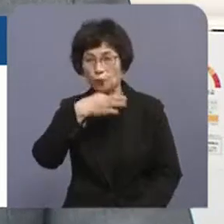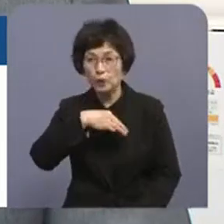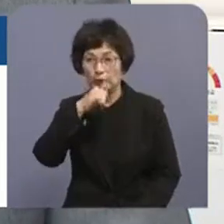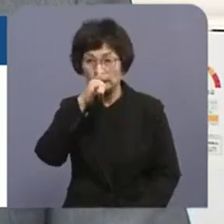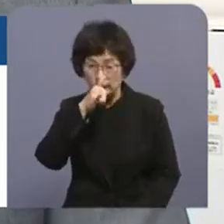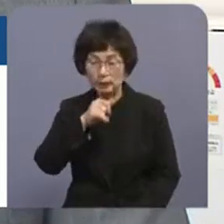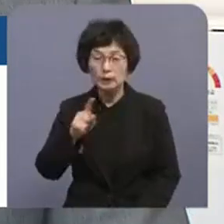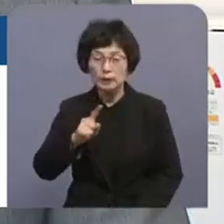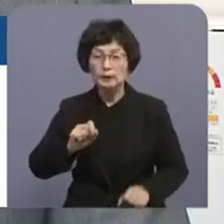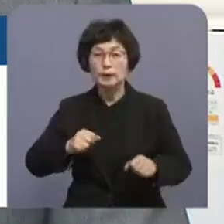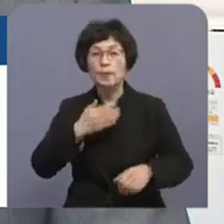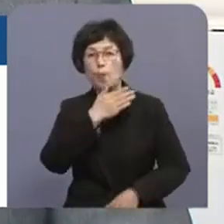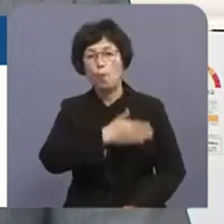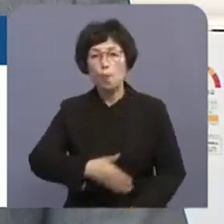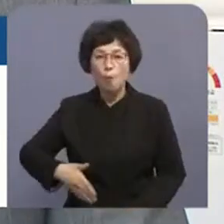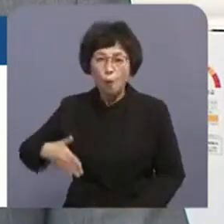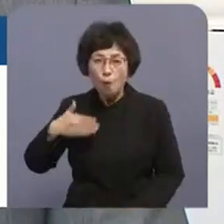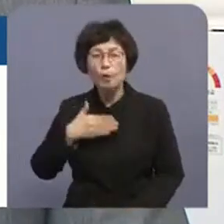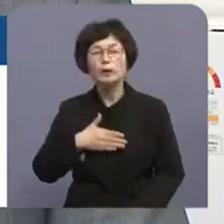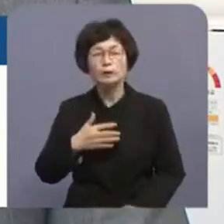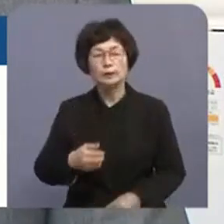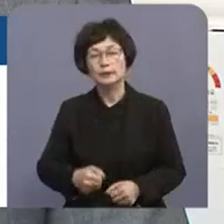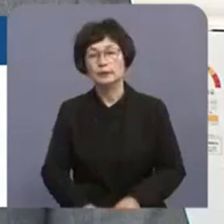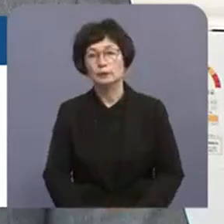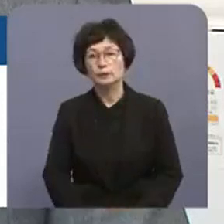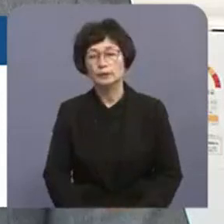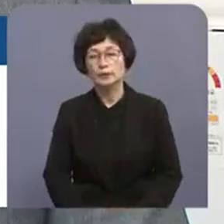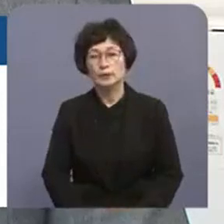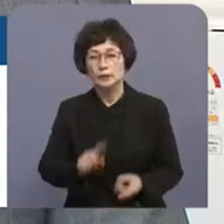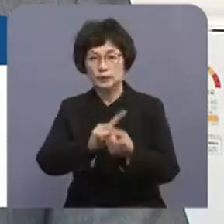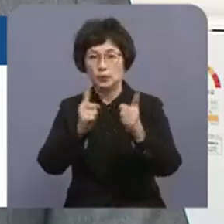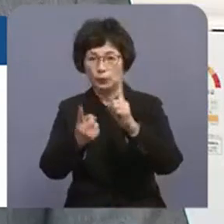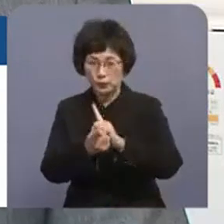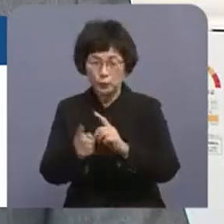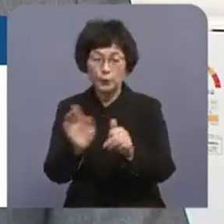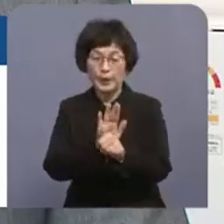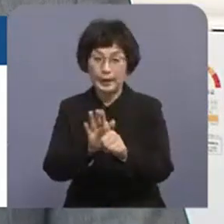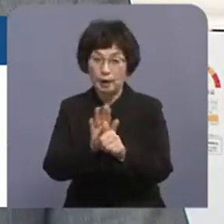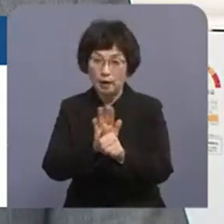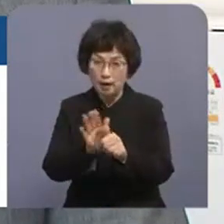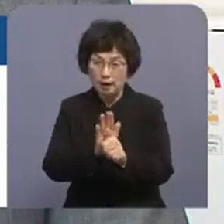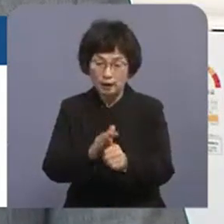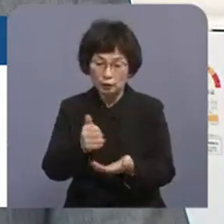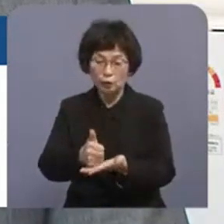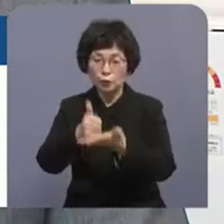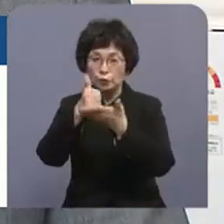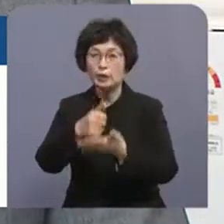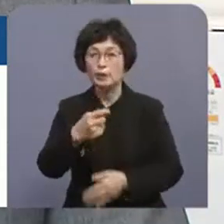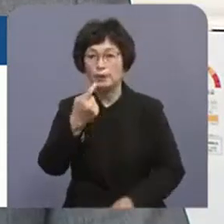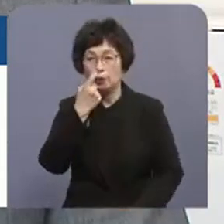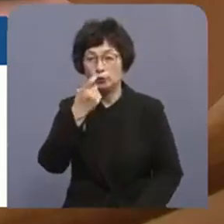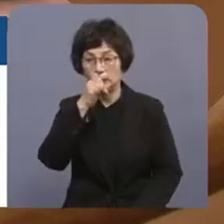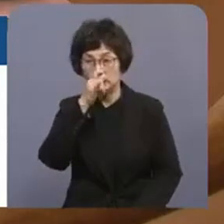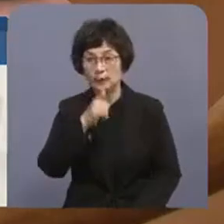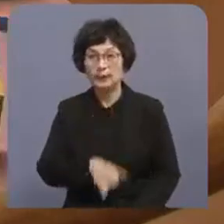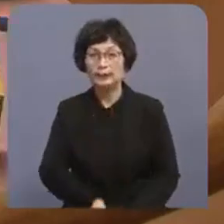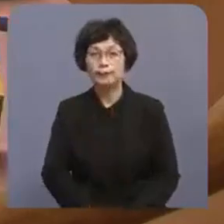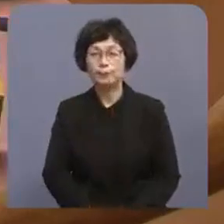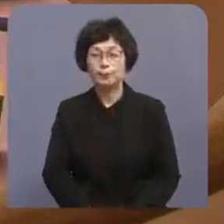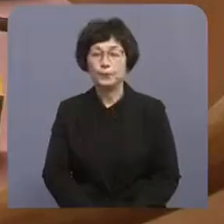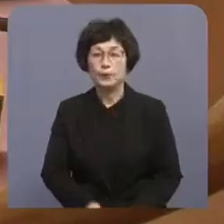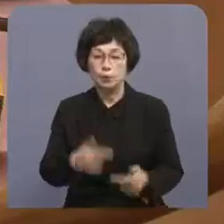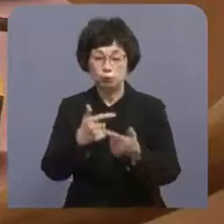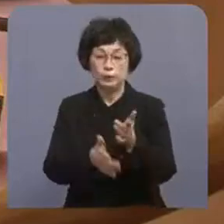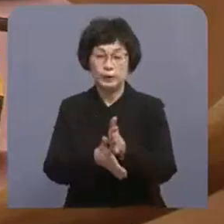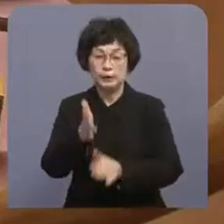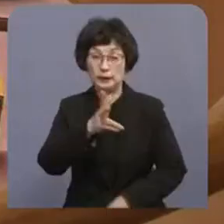또 어떤 신체의 어떤 부대낌을 통해서 서로 간의 어떤 배려라든지 존중을 이제 배울 수 있는. 그러나